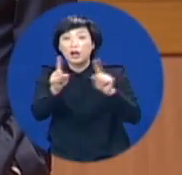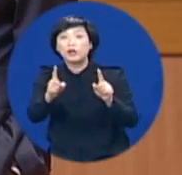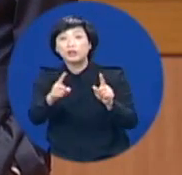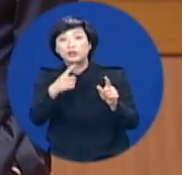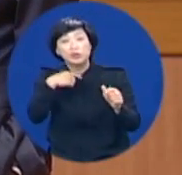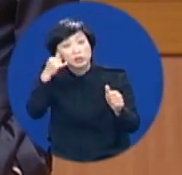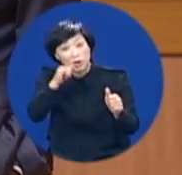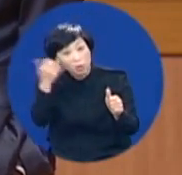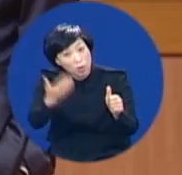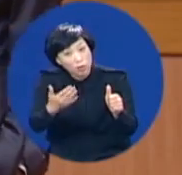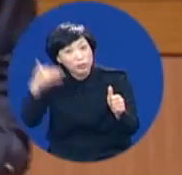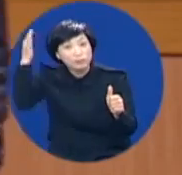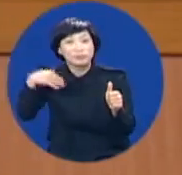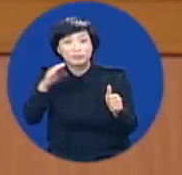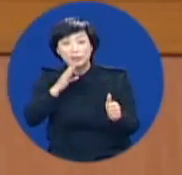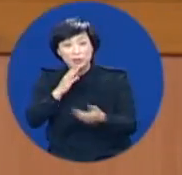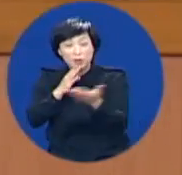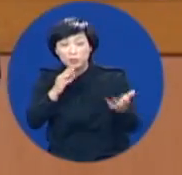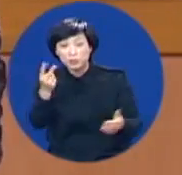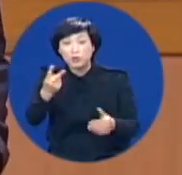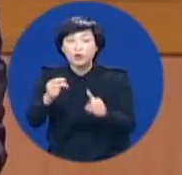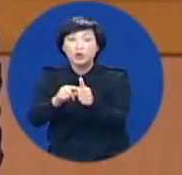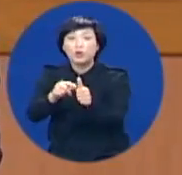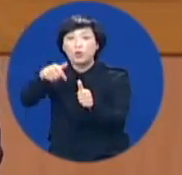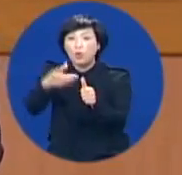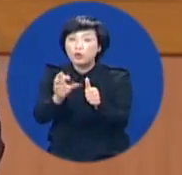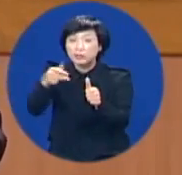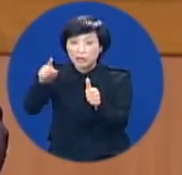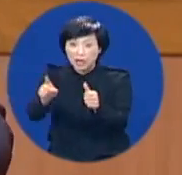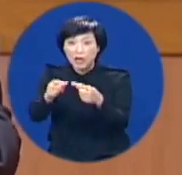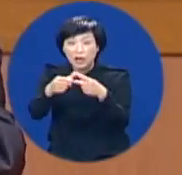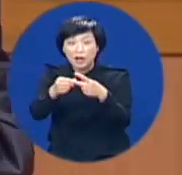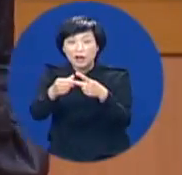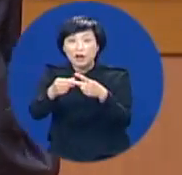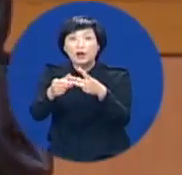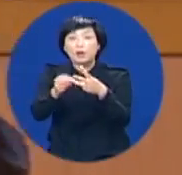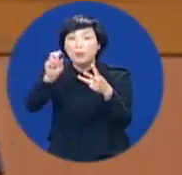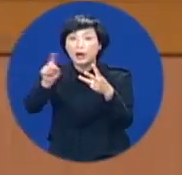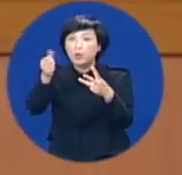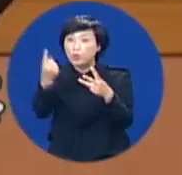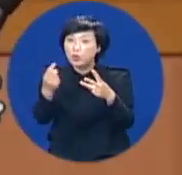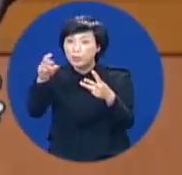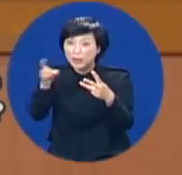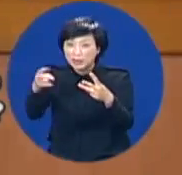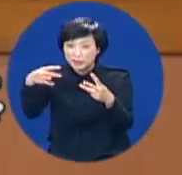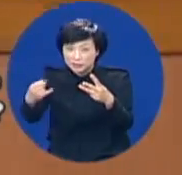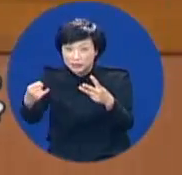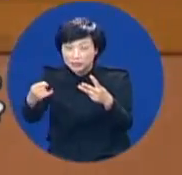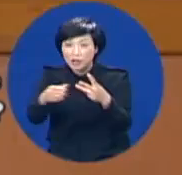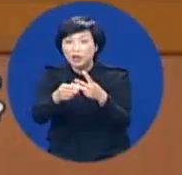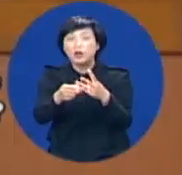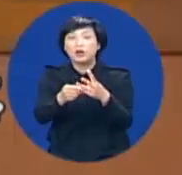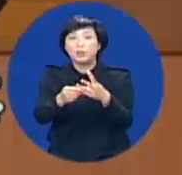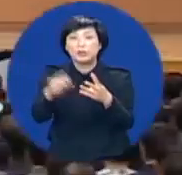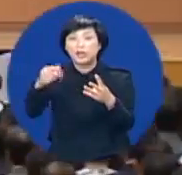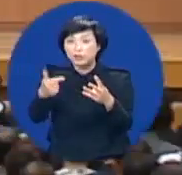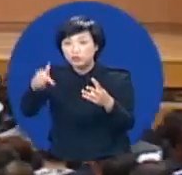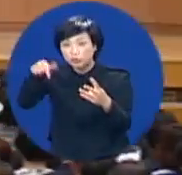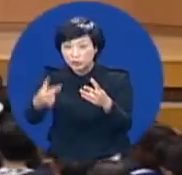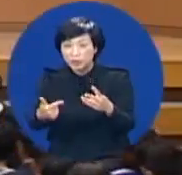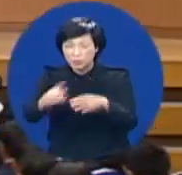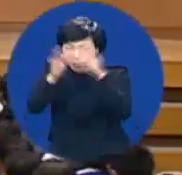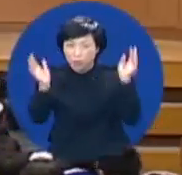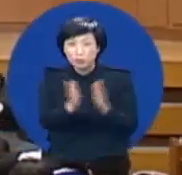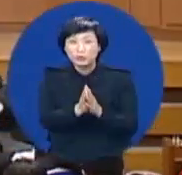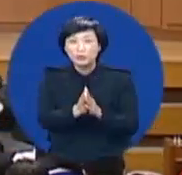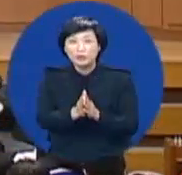석가가요? 공자는요? 마음에서는요? 소크라테스는요? 단군은요? 누구지로 죽었냐? 주들의